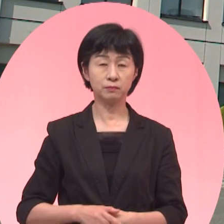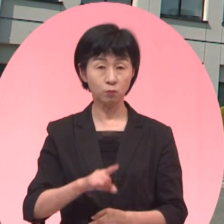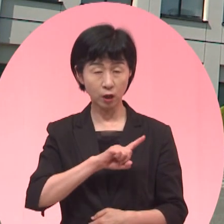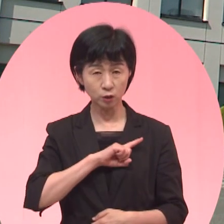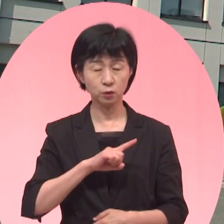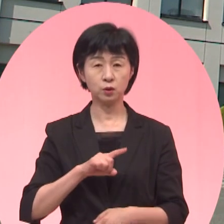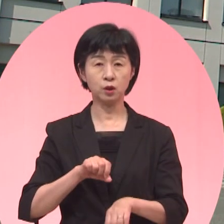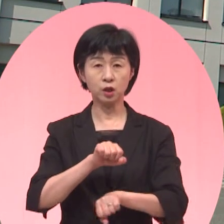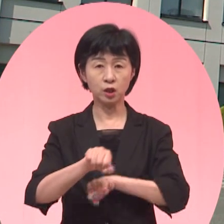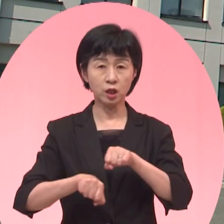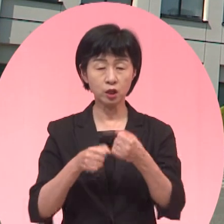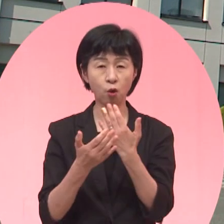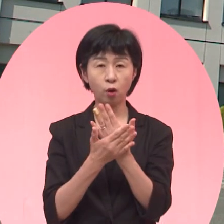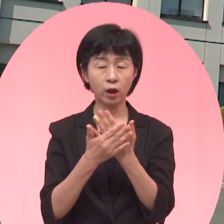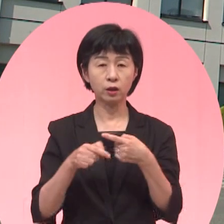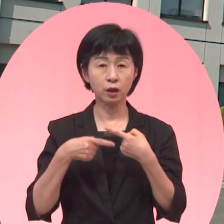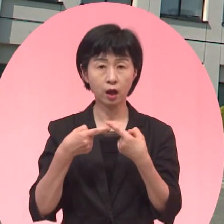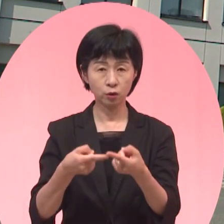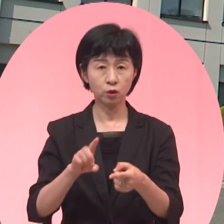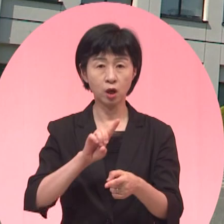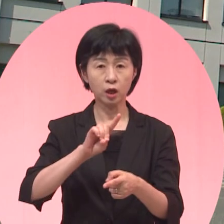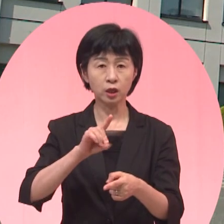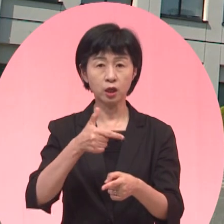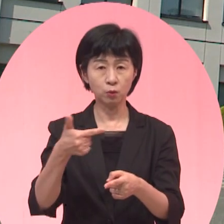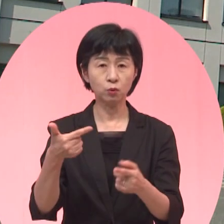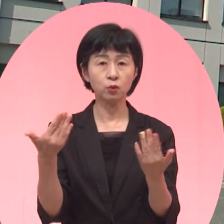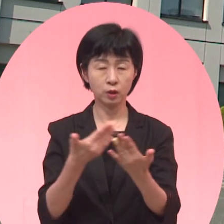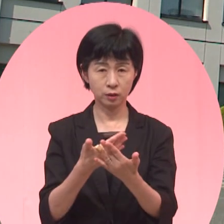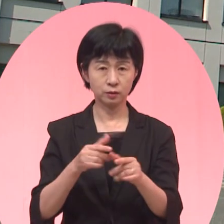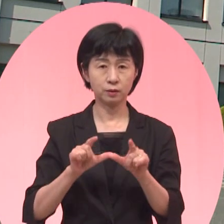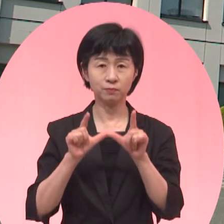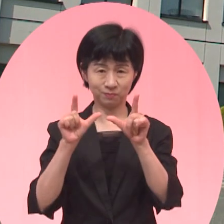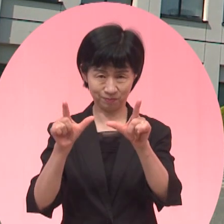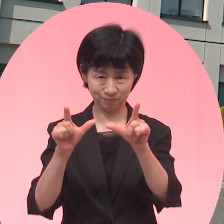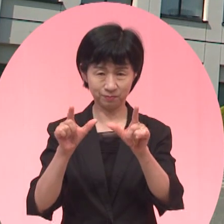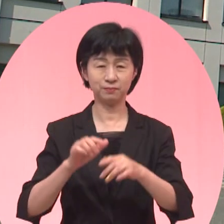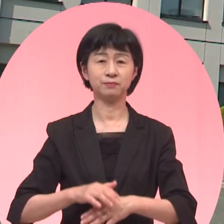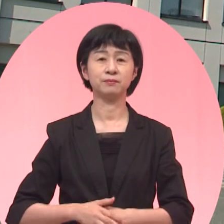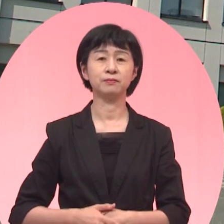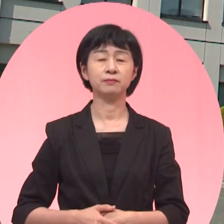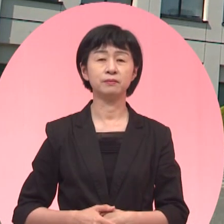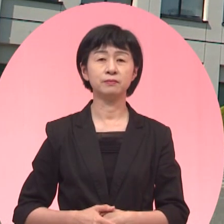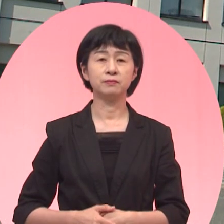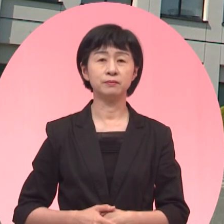ずはじめに自転車保険等への加入義務化についてご覧ください。